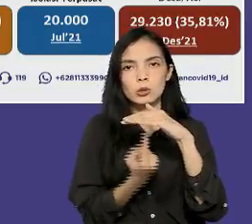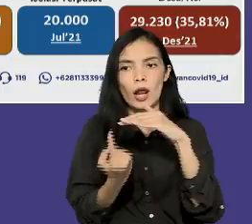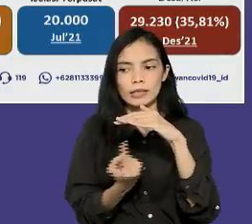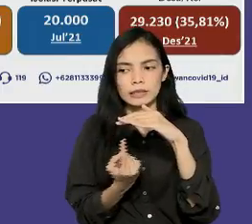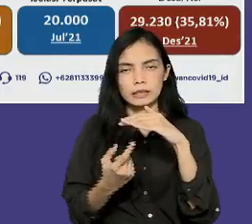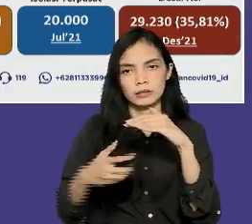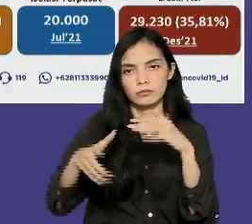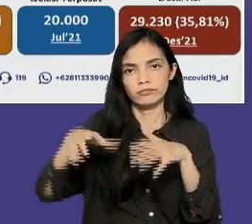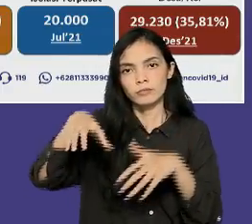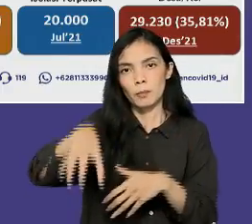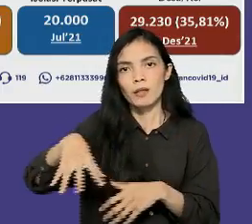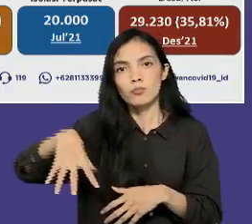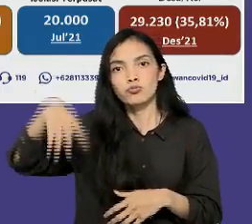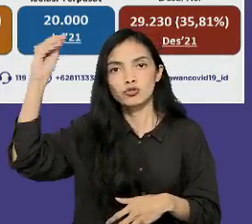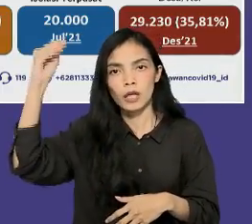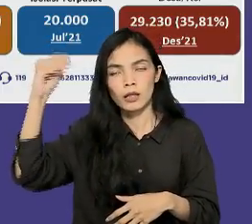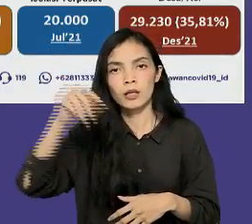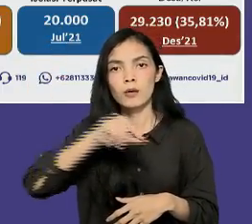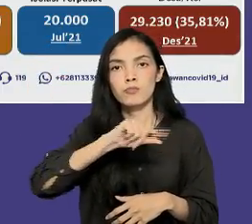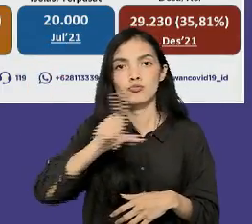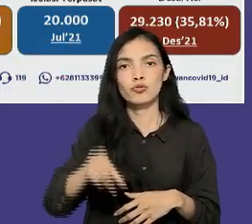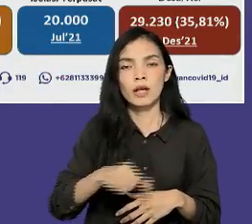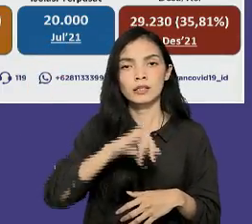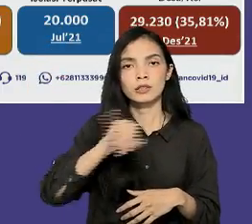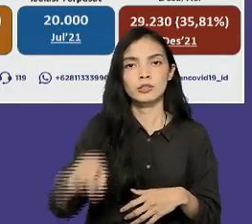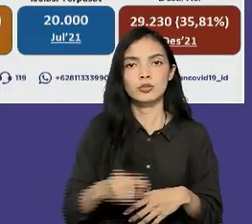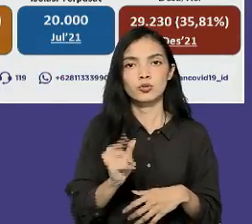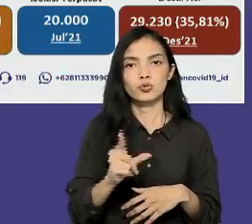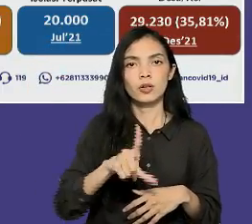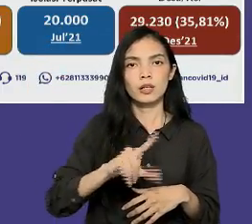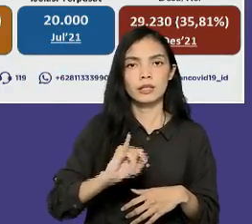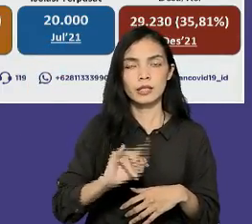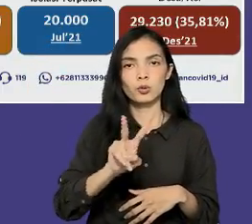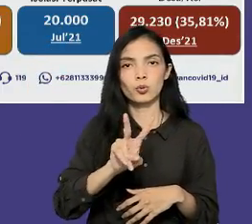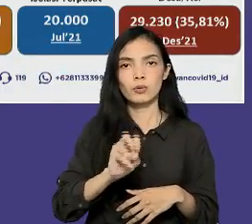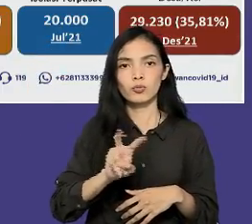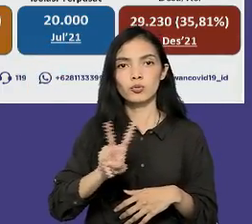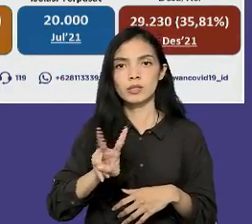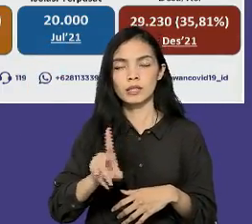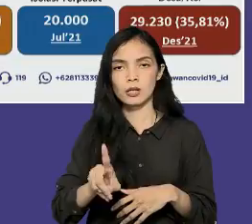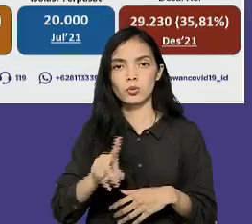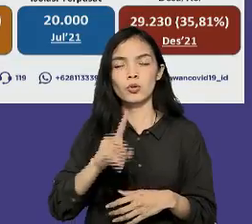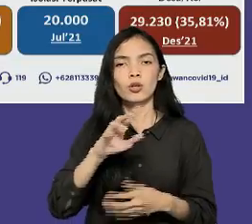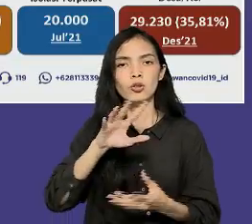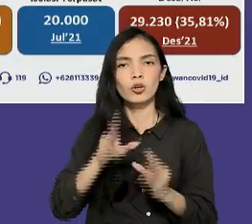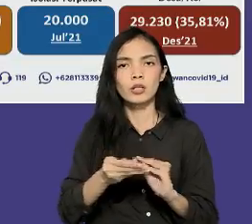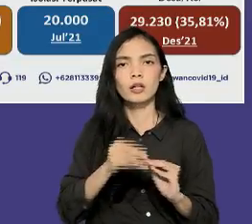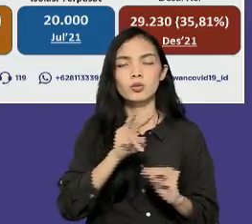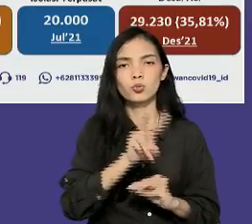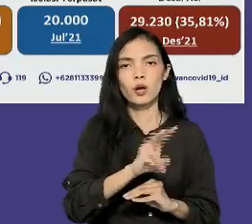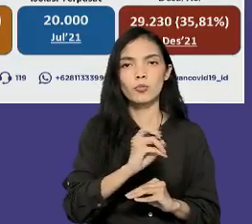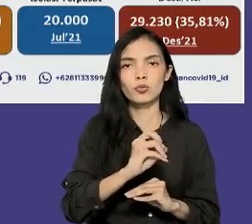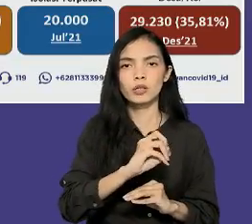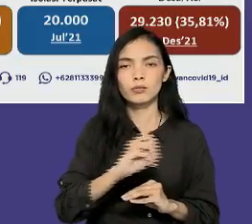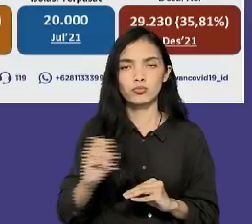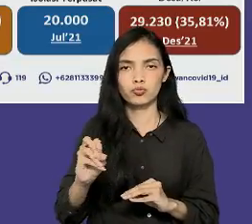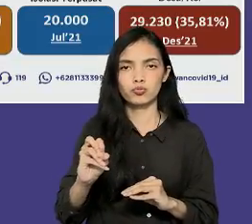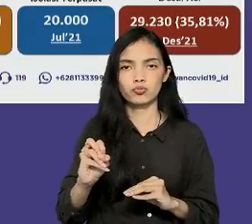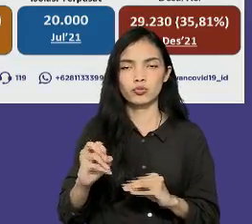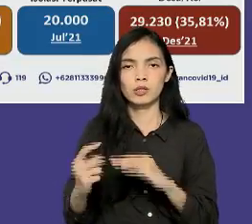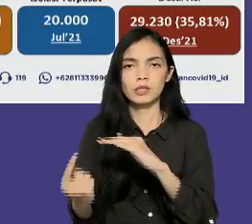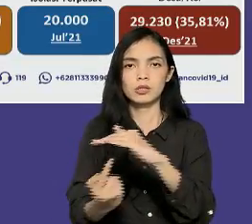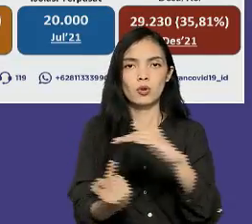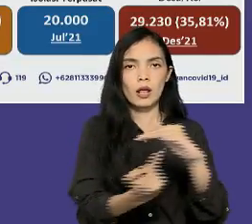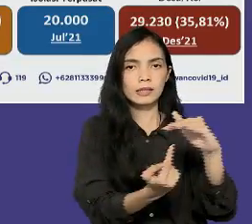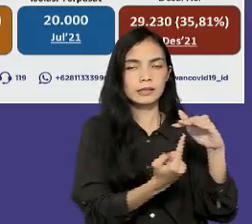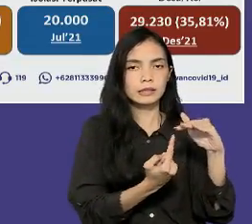terpusat. Per Juli 2021, kita telah memiliki 20.000 tempat tidur isolasi terpusat